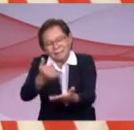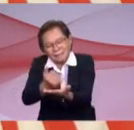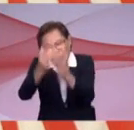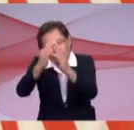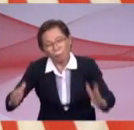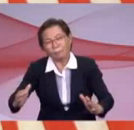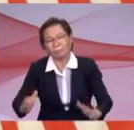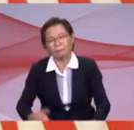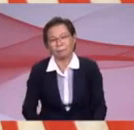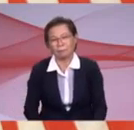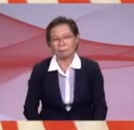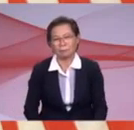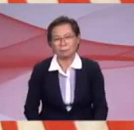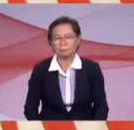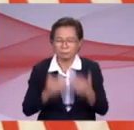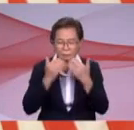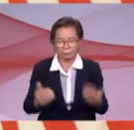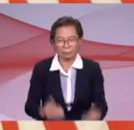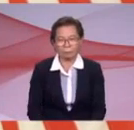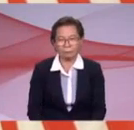rumah. Terima kasih.